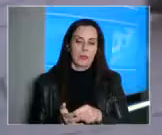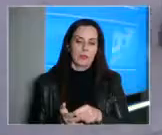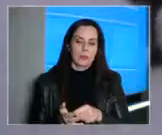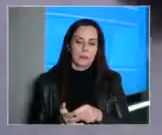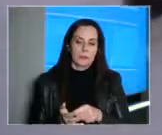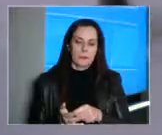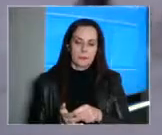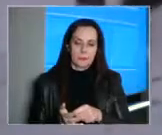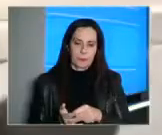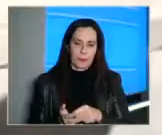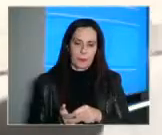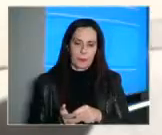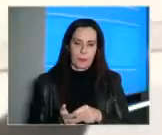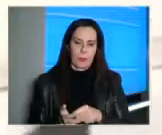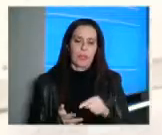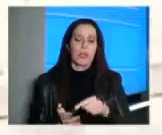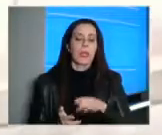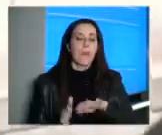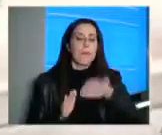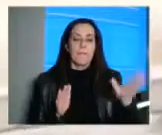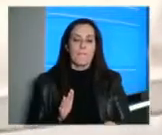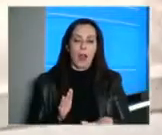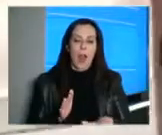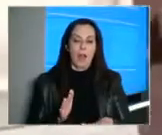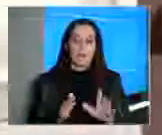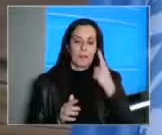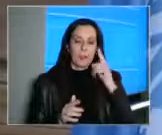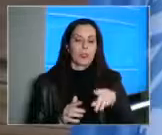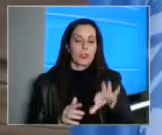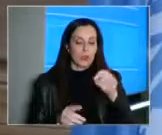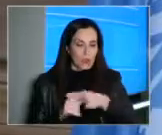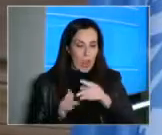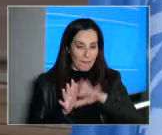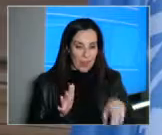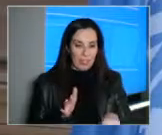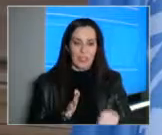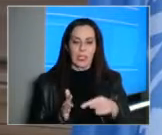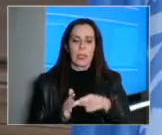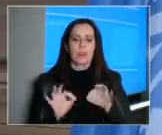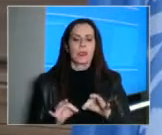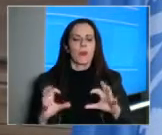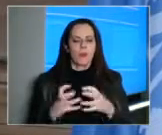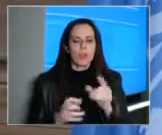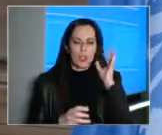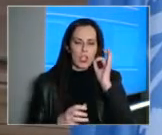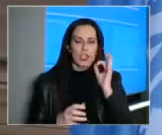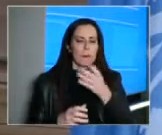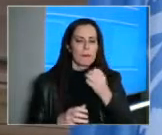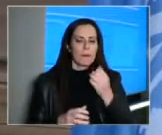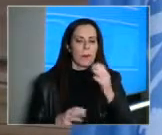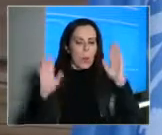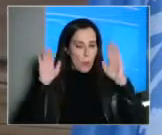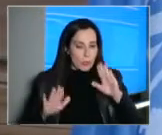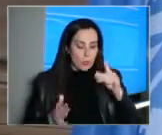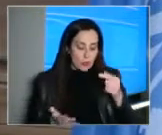l'effet est aussi discriminatoire et en fait c'est une sorte de discrimination croisée, on a trouvé, parce que c'est justement ce petit groupe